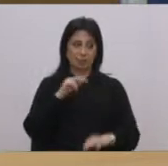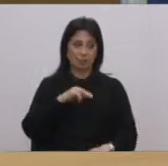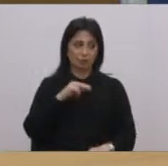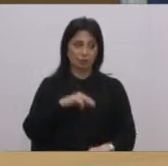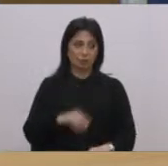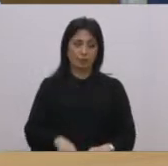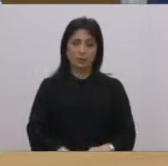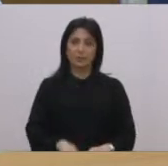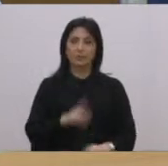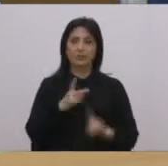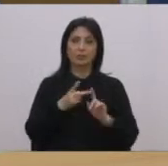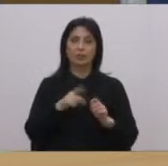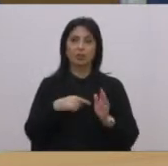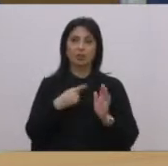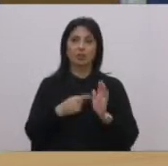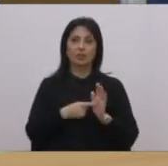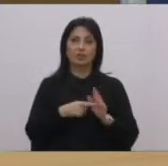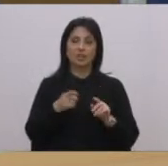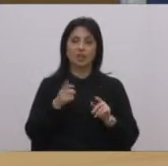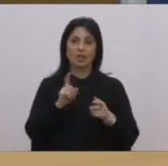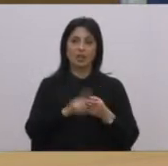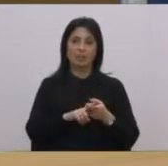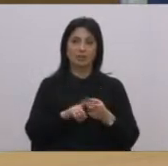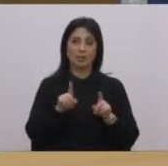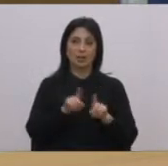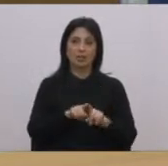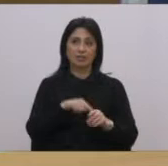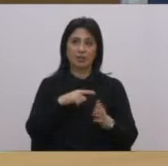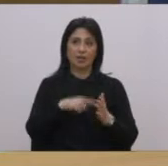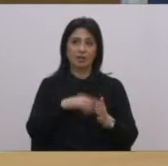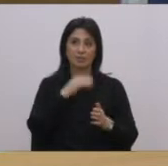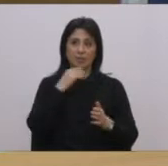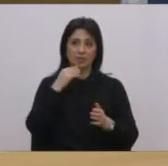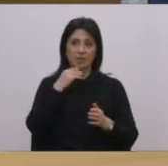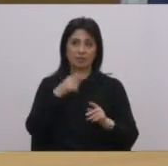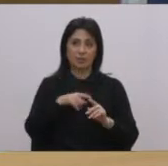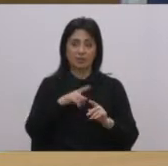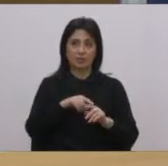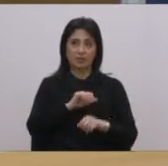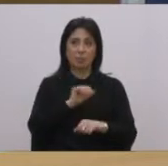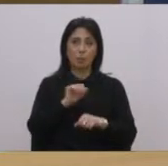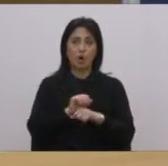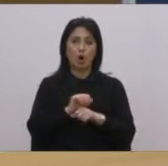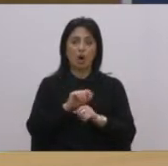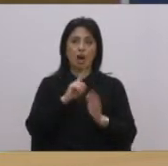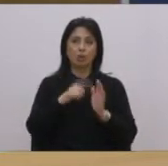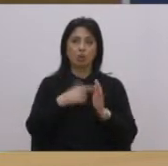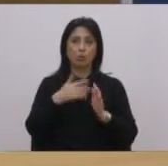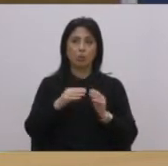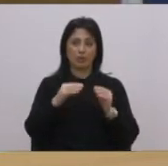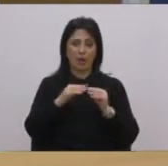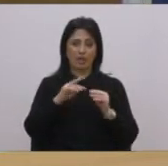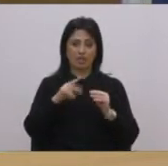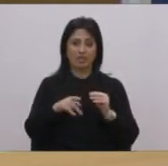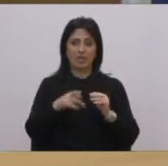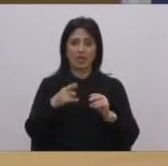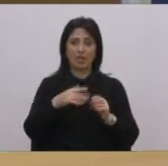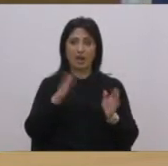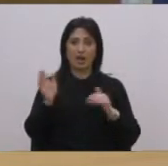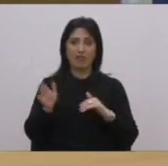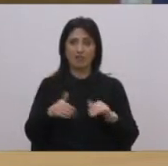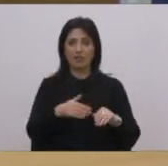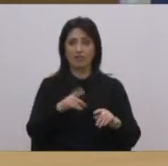სამუშაოები. მეორე შეკითხვა ეს ეხება ასევე ქალაქ ცხეთას მორატორიუმის საკითხს. აგერ უკვე თითქმის 10 წელი